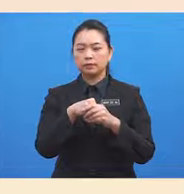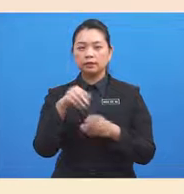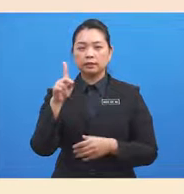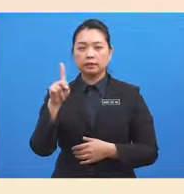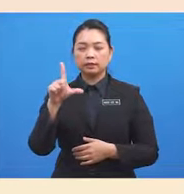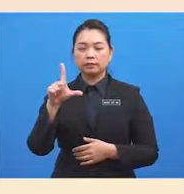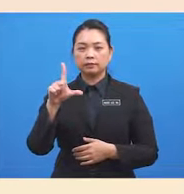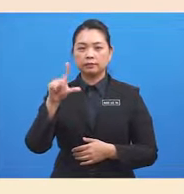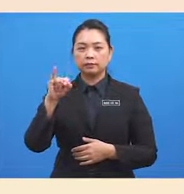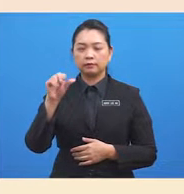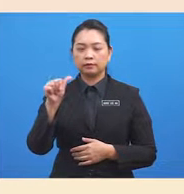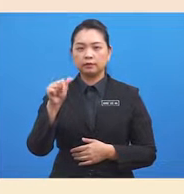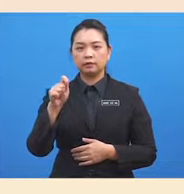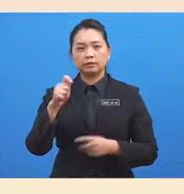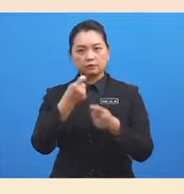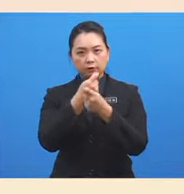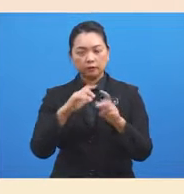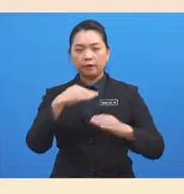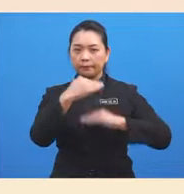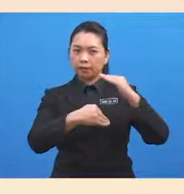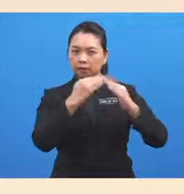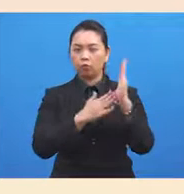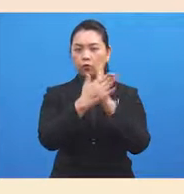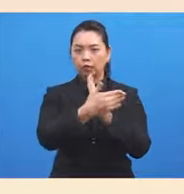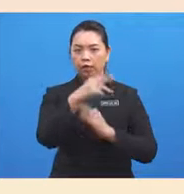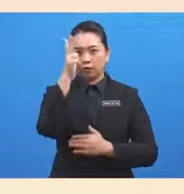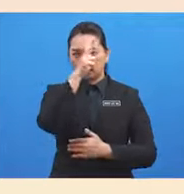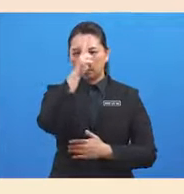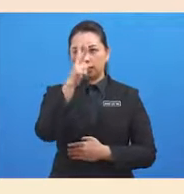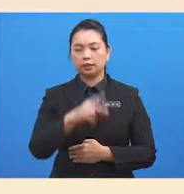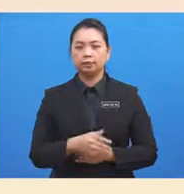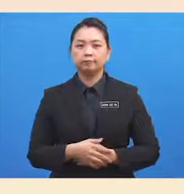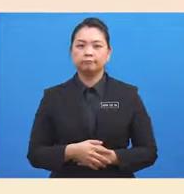KLIA telah dibina oleh pihak kerajaan.